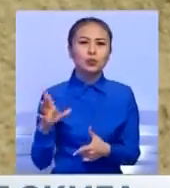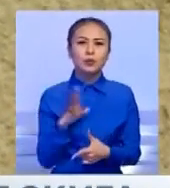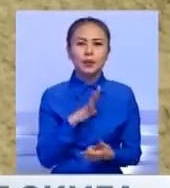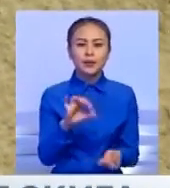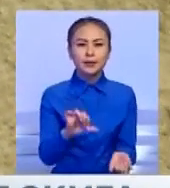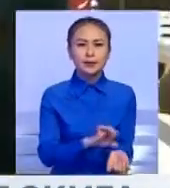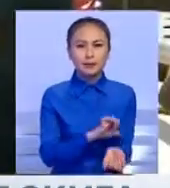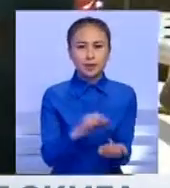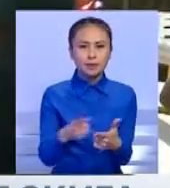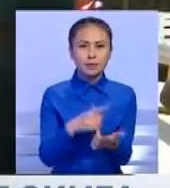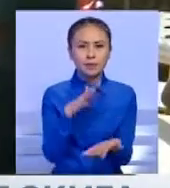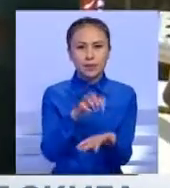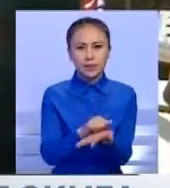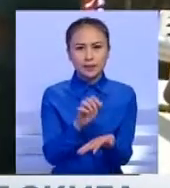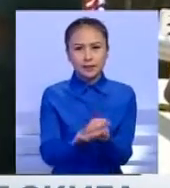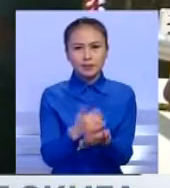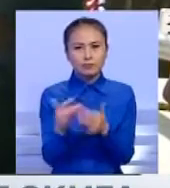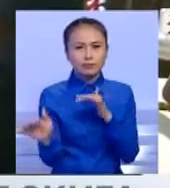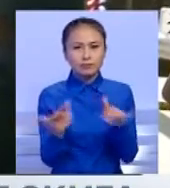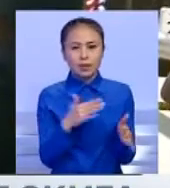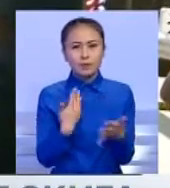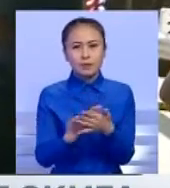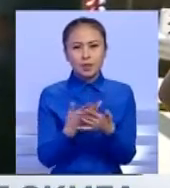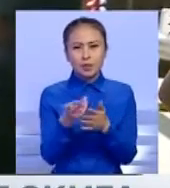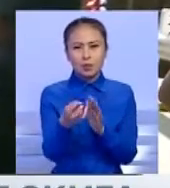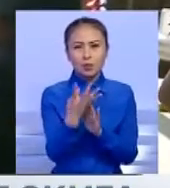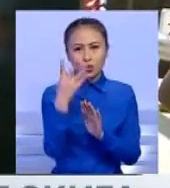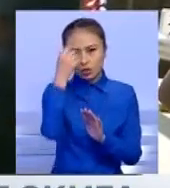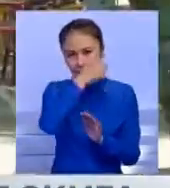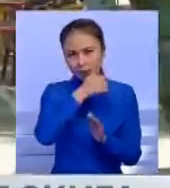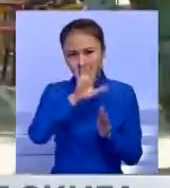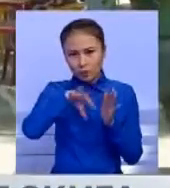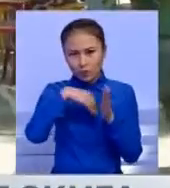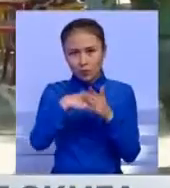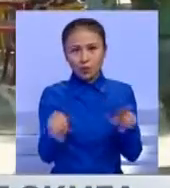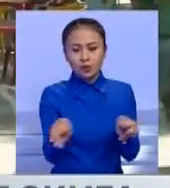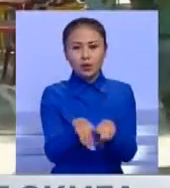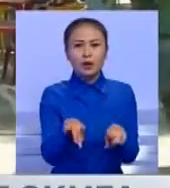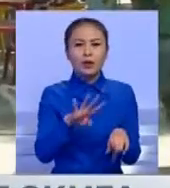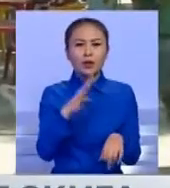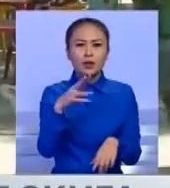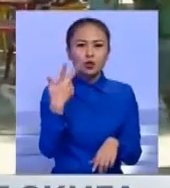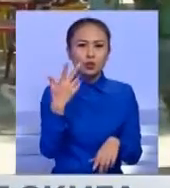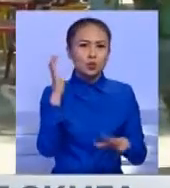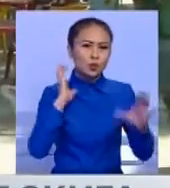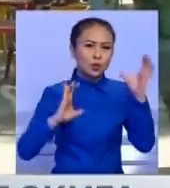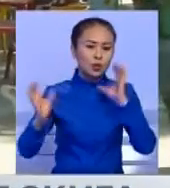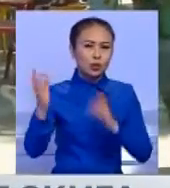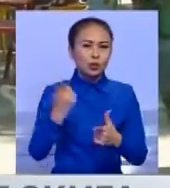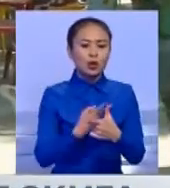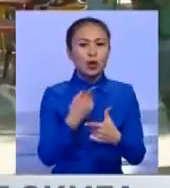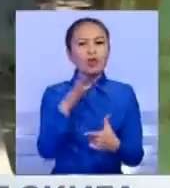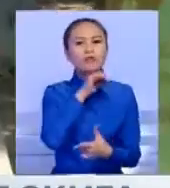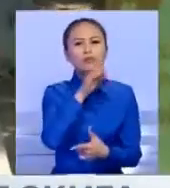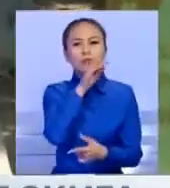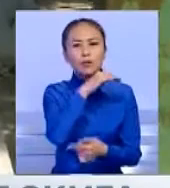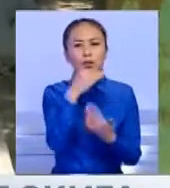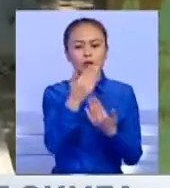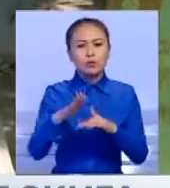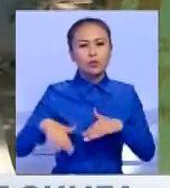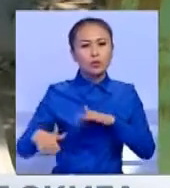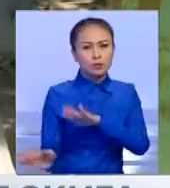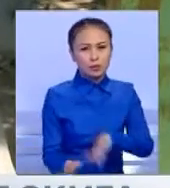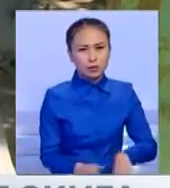есірткі тасымалмен айналысатын топтар әрекет етеді. Мысалы, 2014 жылы дәл осы өңірде 43 студент ұрланып,